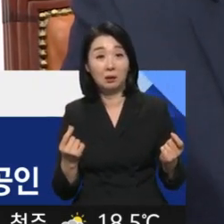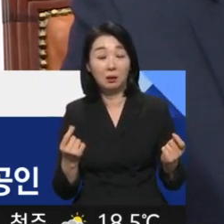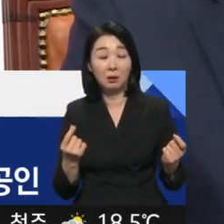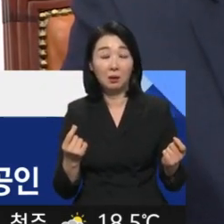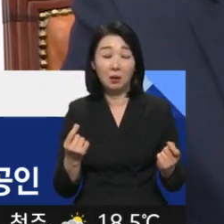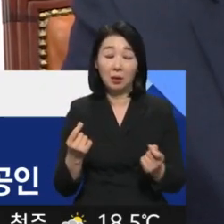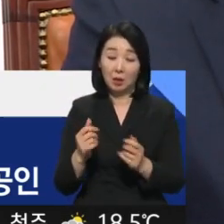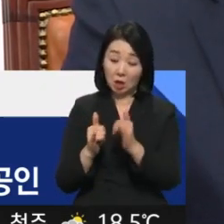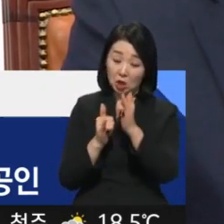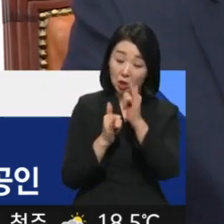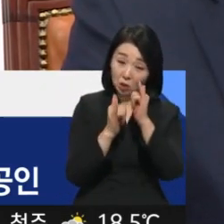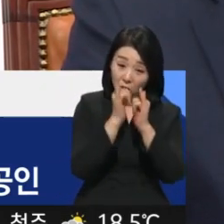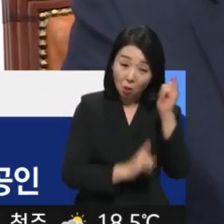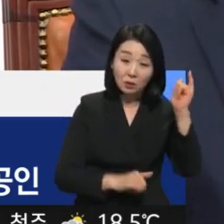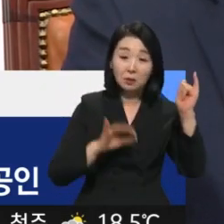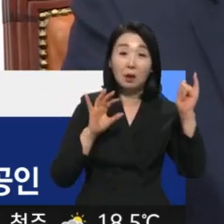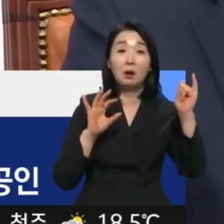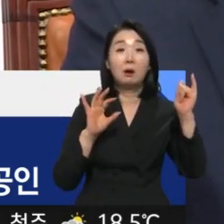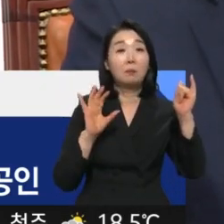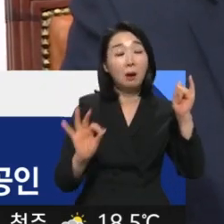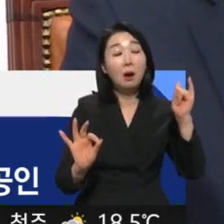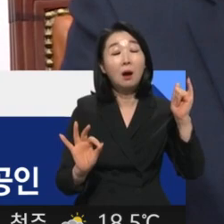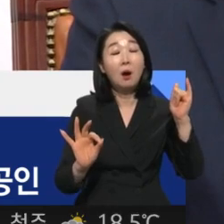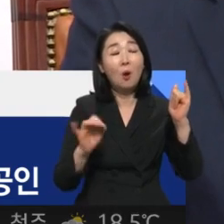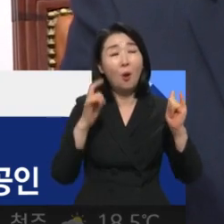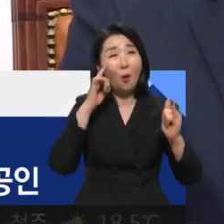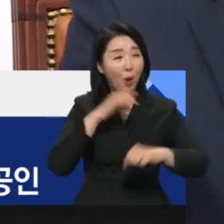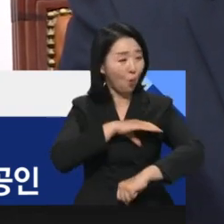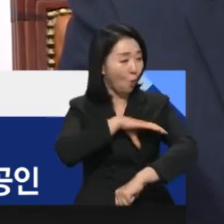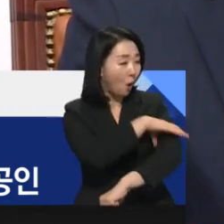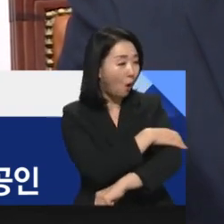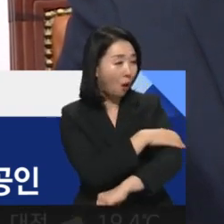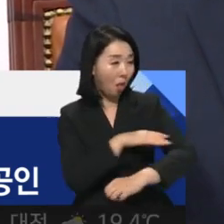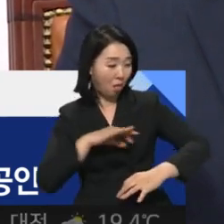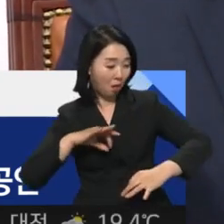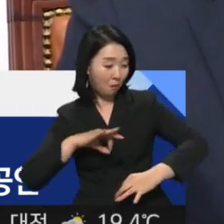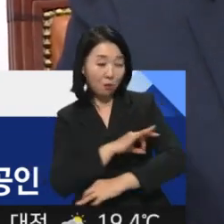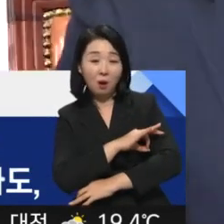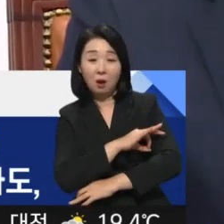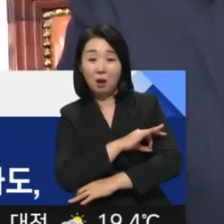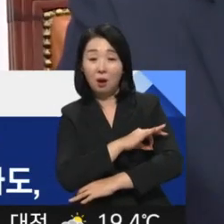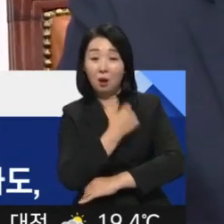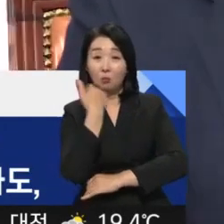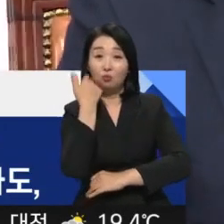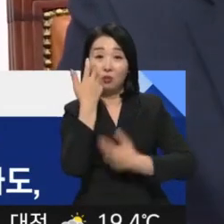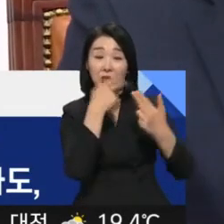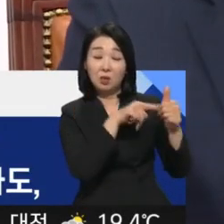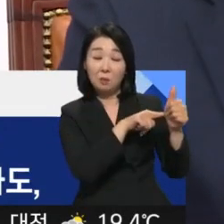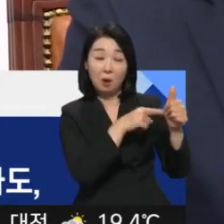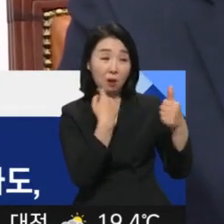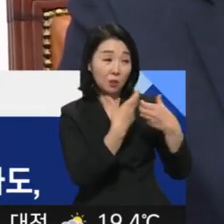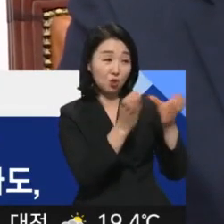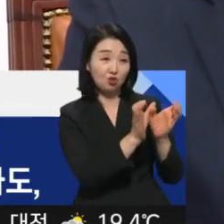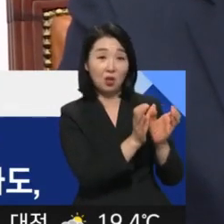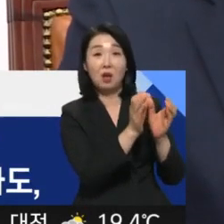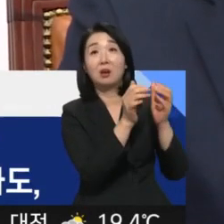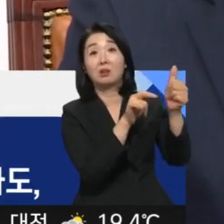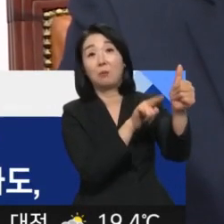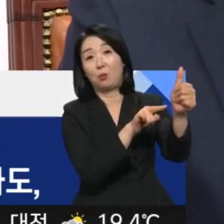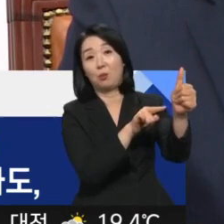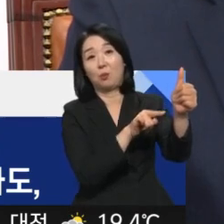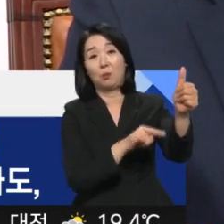이래 최대 권력형 부정부패 혐의의 주인공인 이재명 민주당 대표에